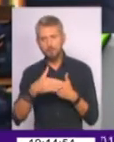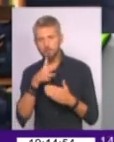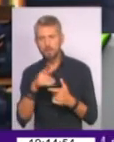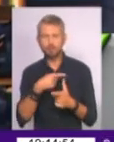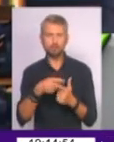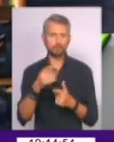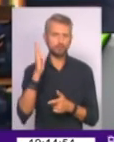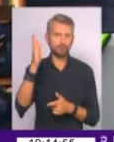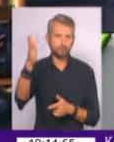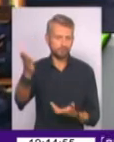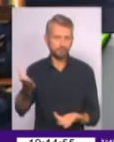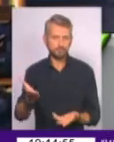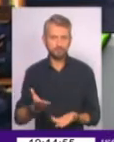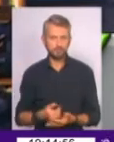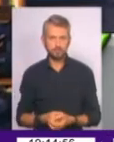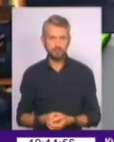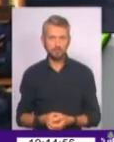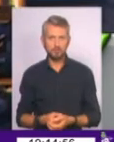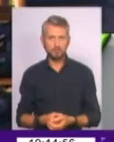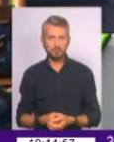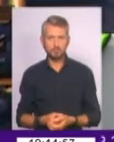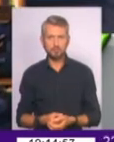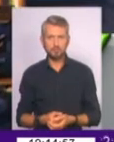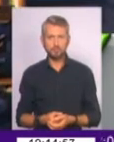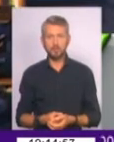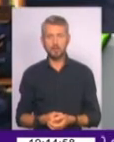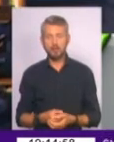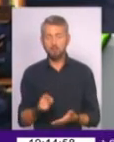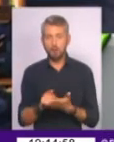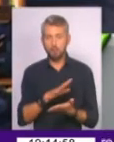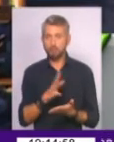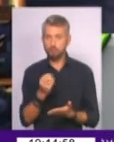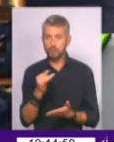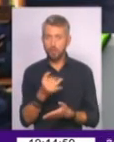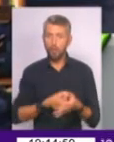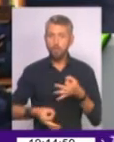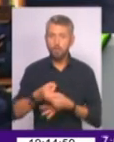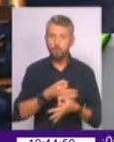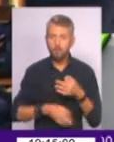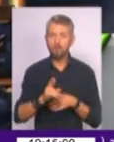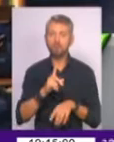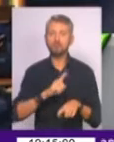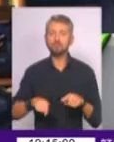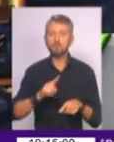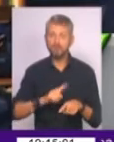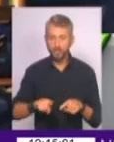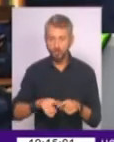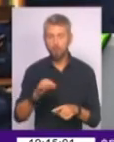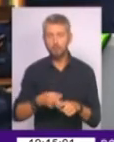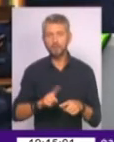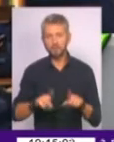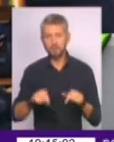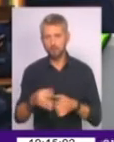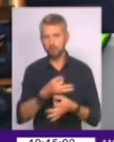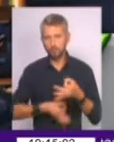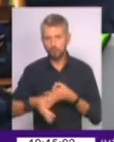чи має пройти звичайне обговорення, так, але наскільки швидко, про це також